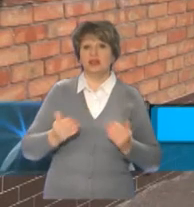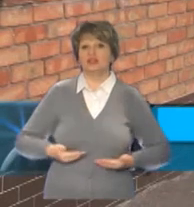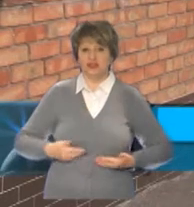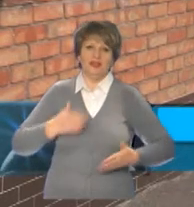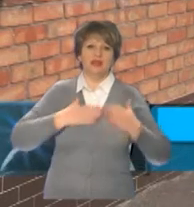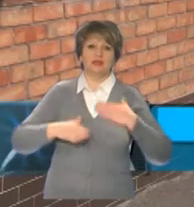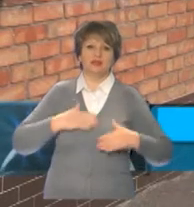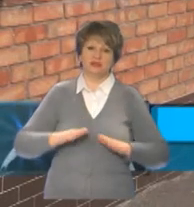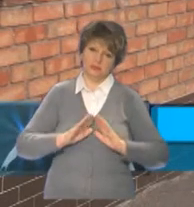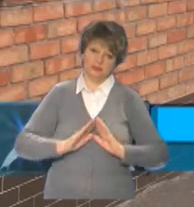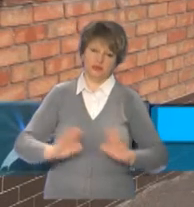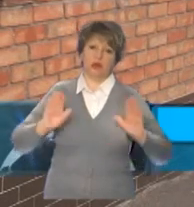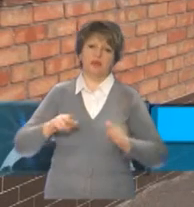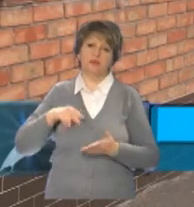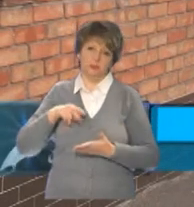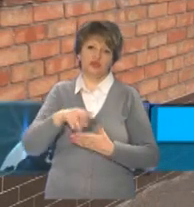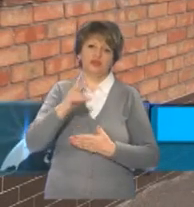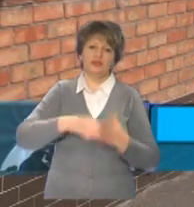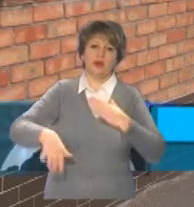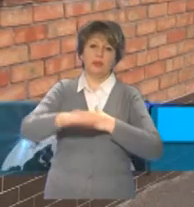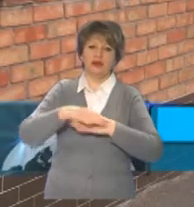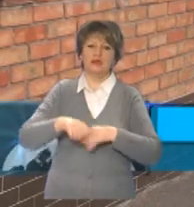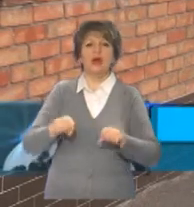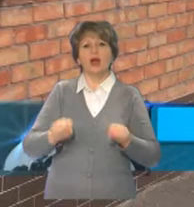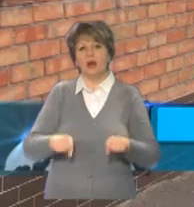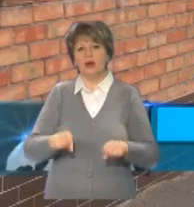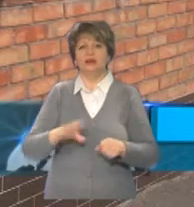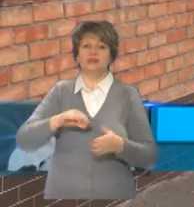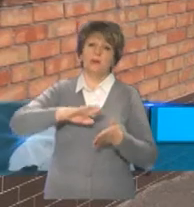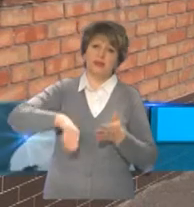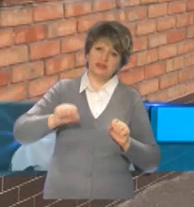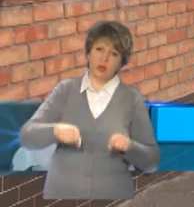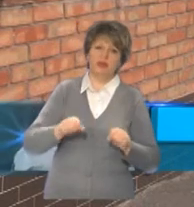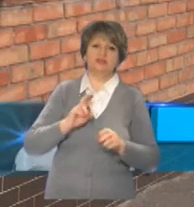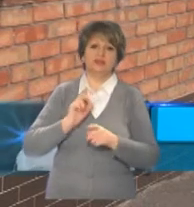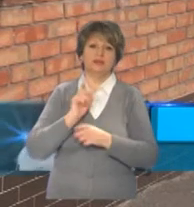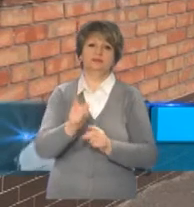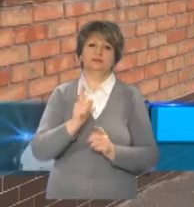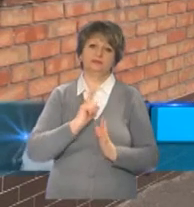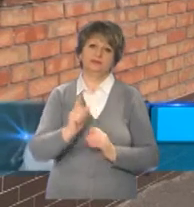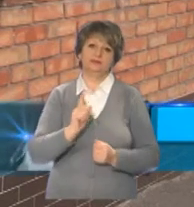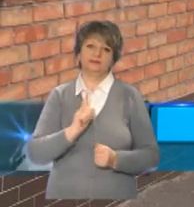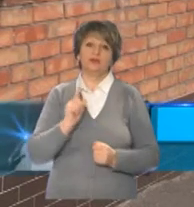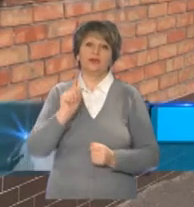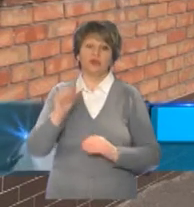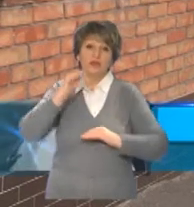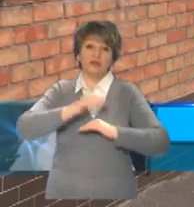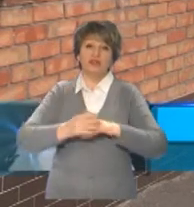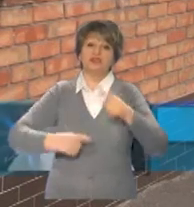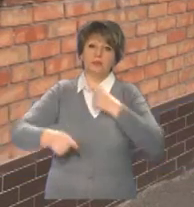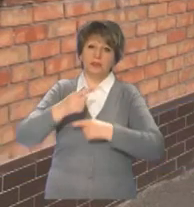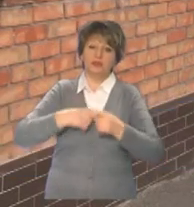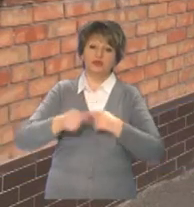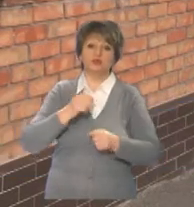на Майдану вони пішли. Вони ходили, вони із коляскою, без коляски, і вони ходили. І в той вечір прийшов з роботи,